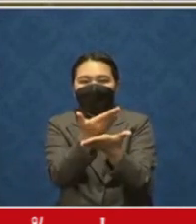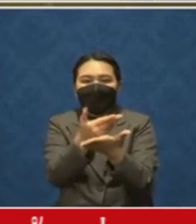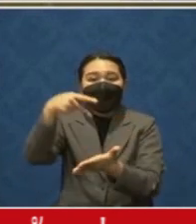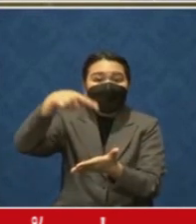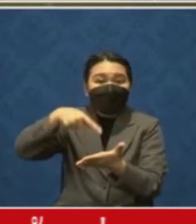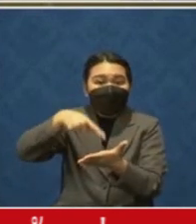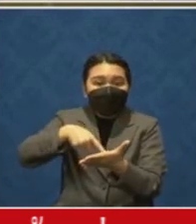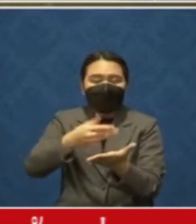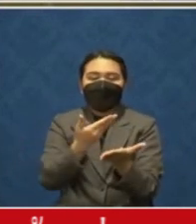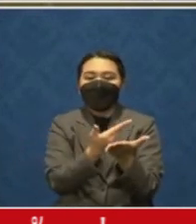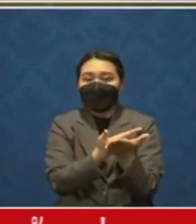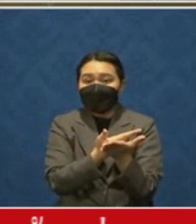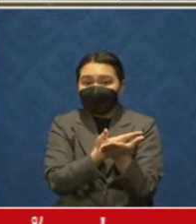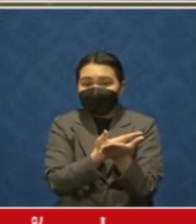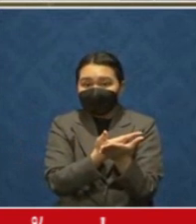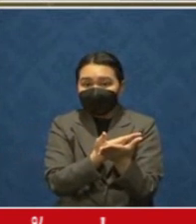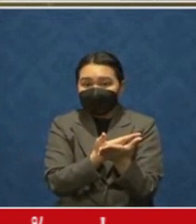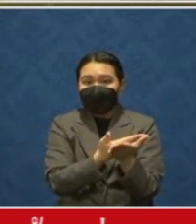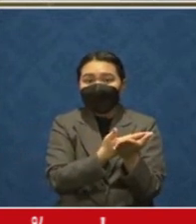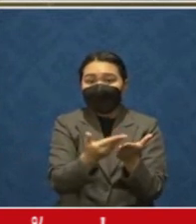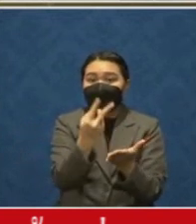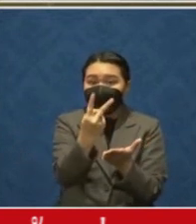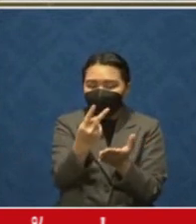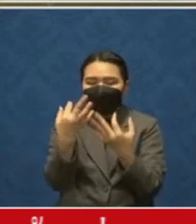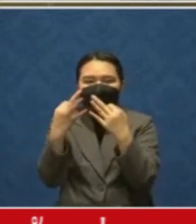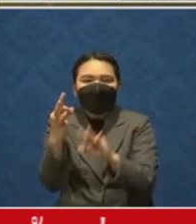2ลำแต่แถมฟรีอีก1ล